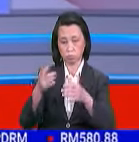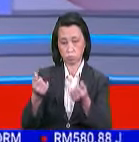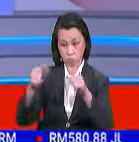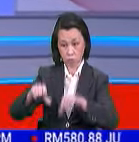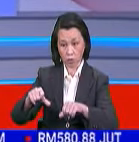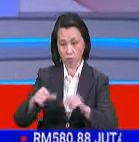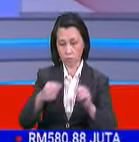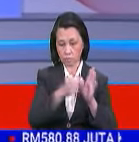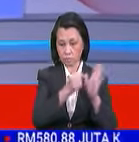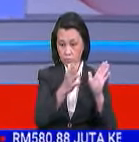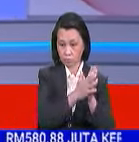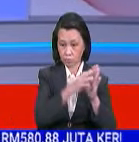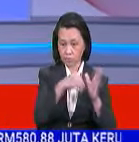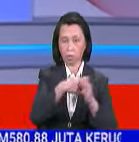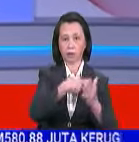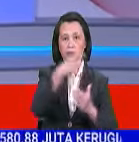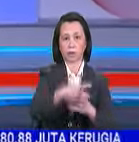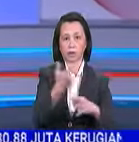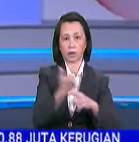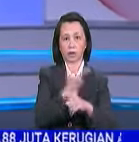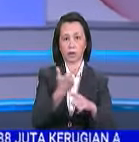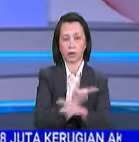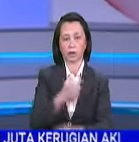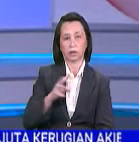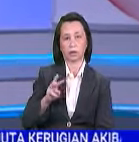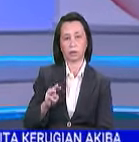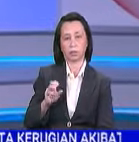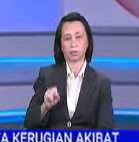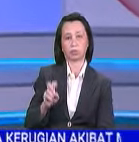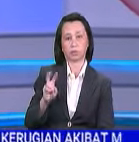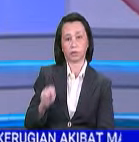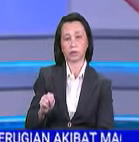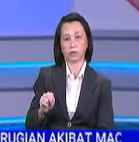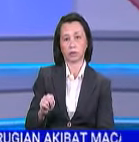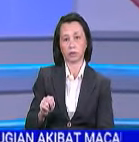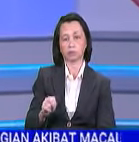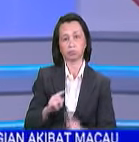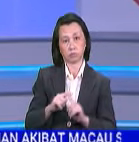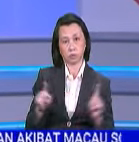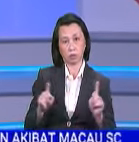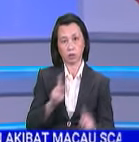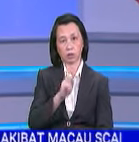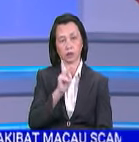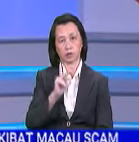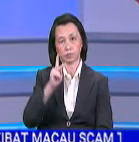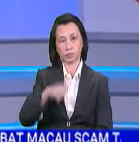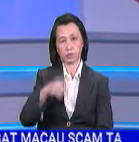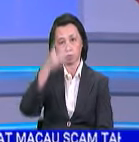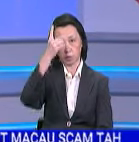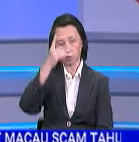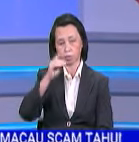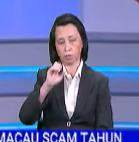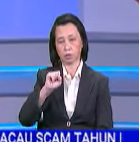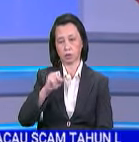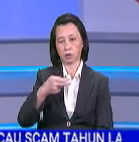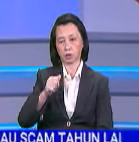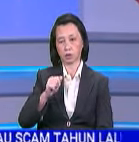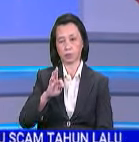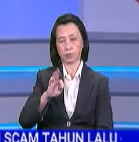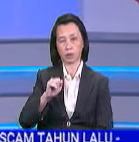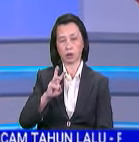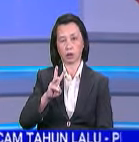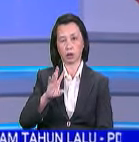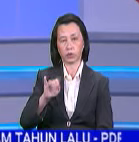gagal disenaraikan ke dalam program latihan Majlis Sukan Negara MSN. Bagaimanapun, Ketua Pengarahnya Dato' Ahmad Syafawi Ismail